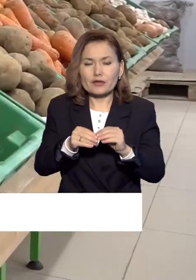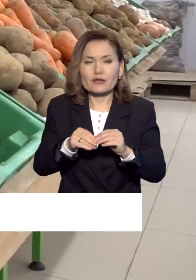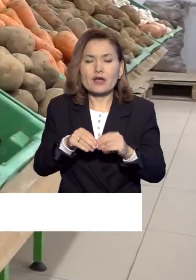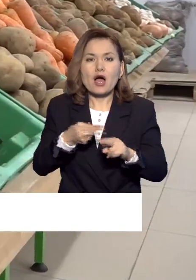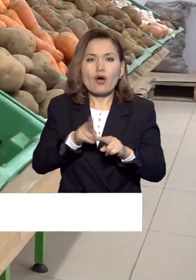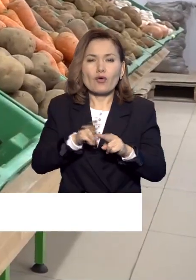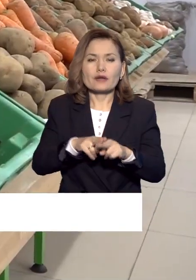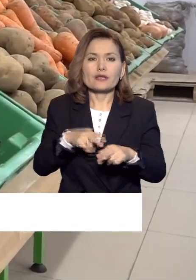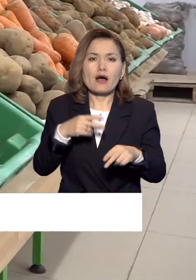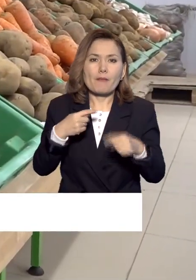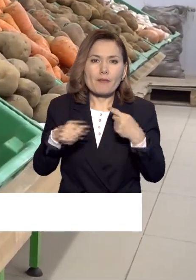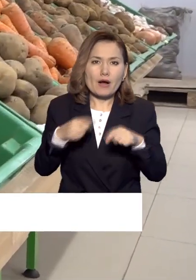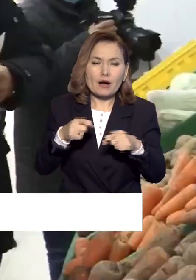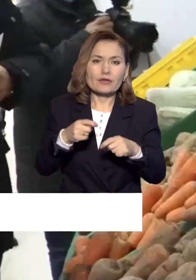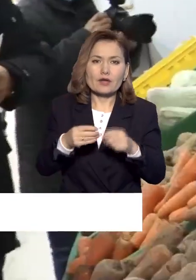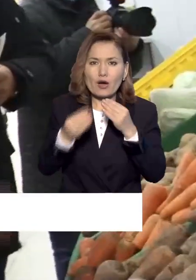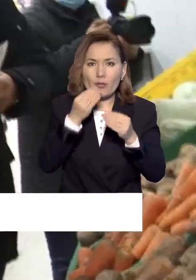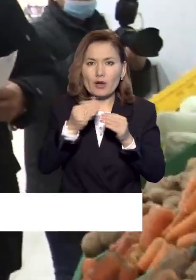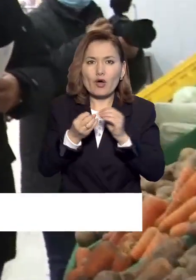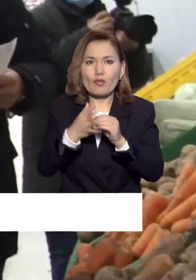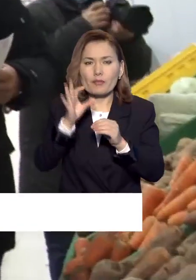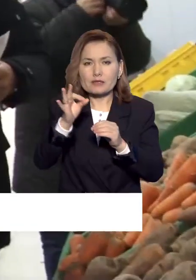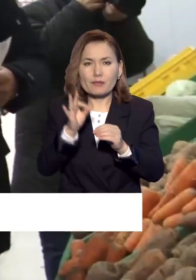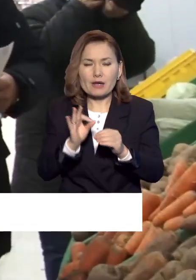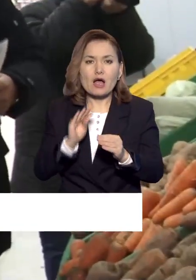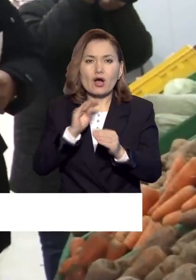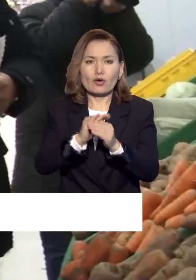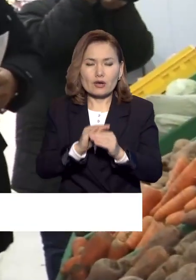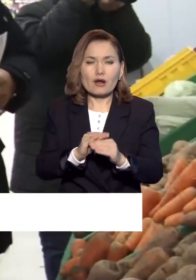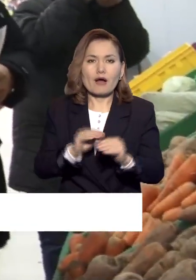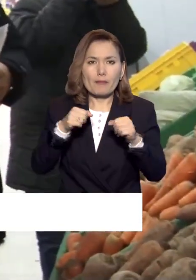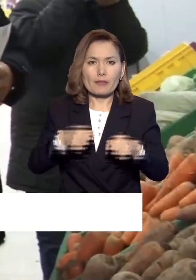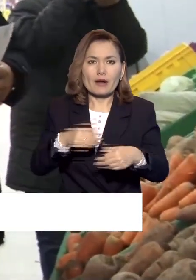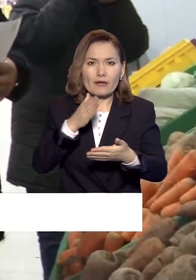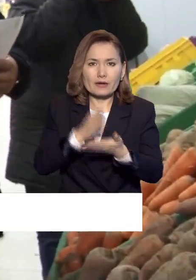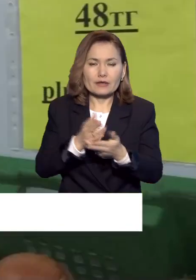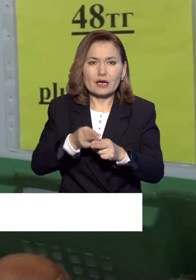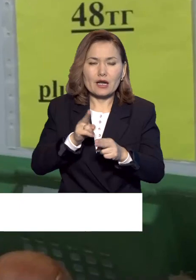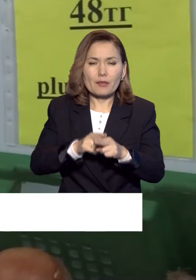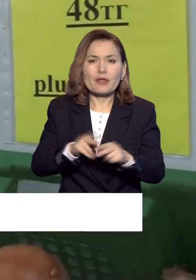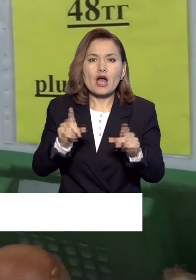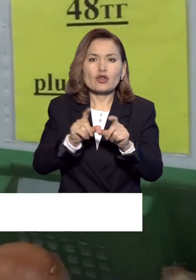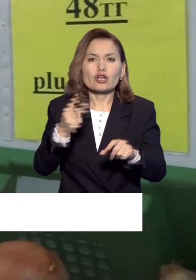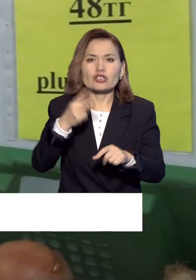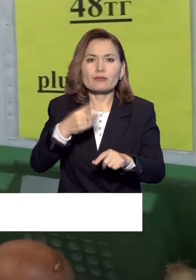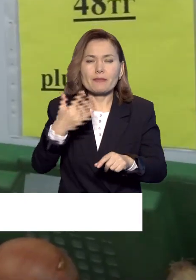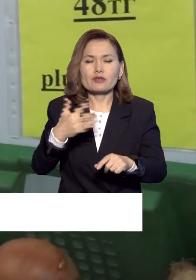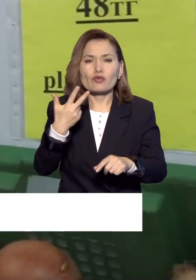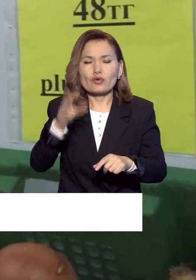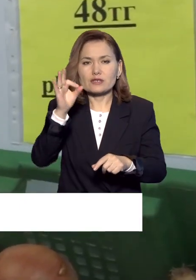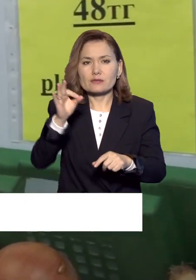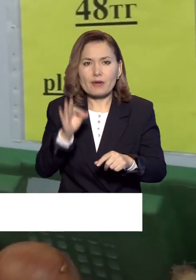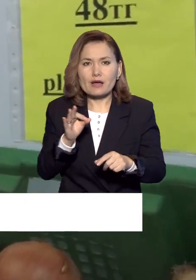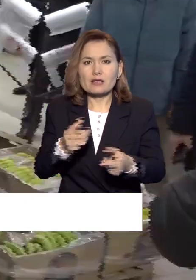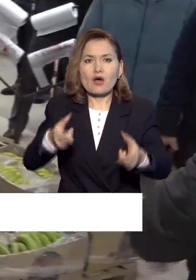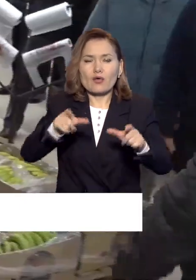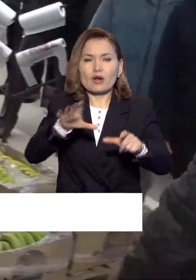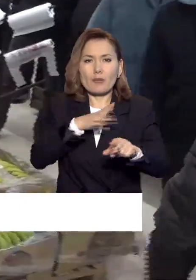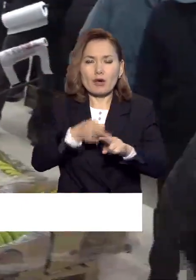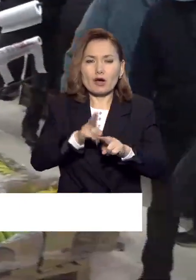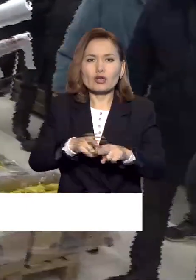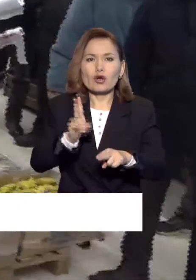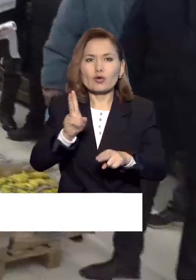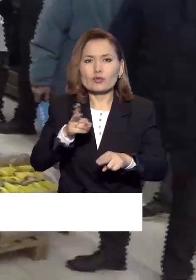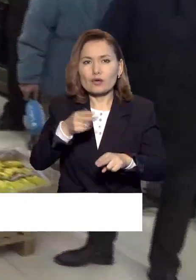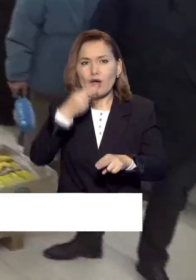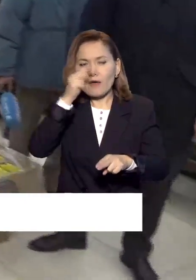сатушы тауар бағасына тек 15% ғана үстеме қоса алады. Кейбір дүкендер 25-30%-ға дейін көтеріп жіберген. Олардың иелеріне ескерту жасалып,